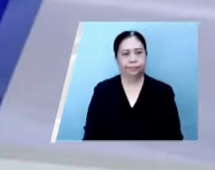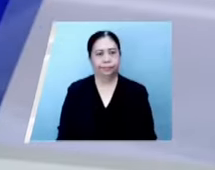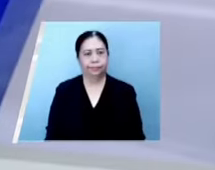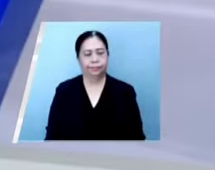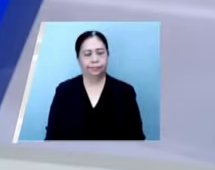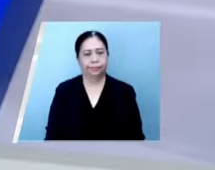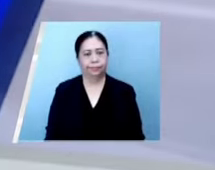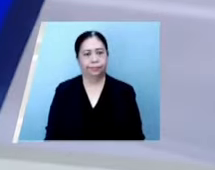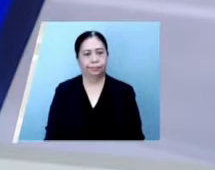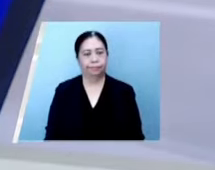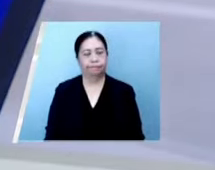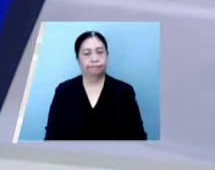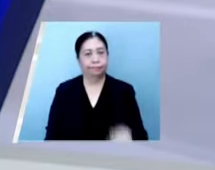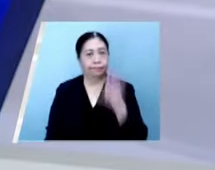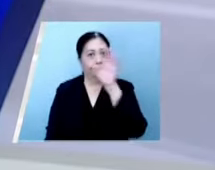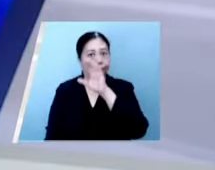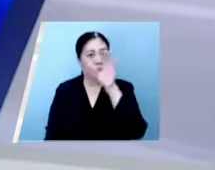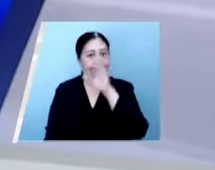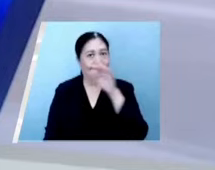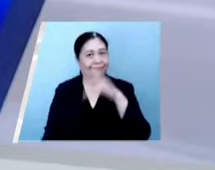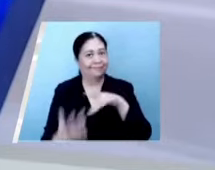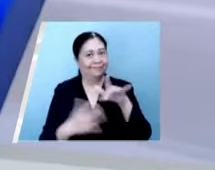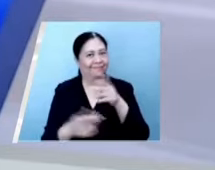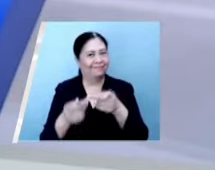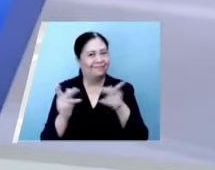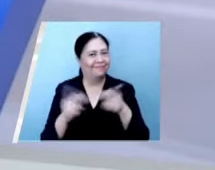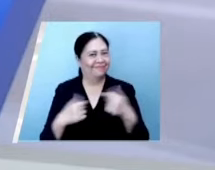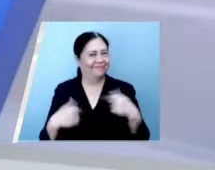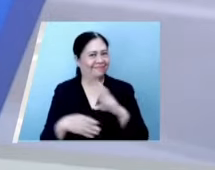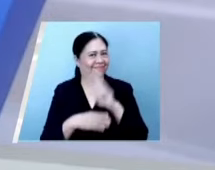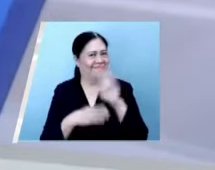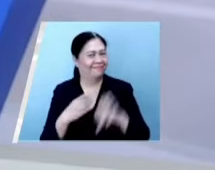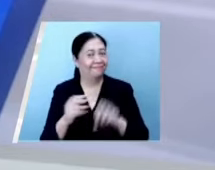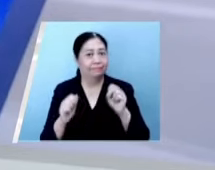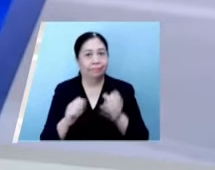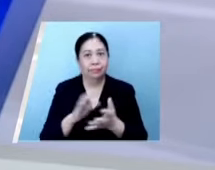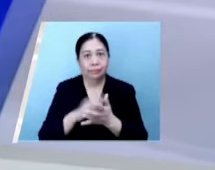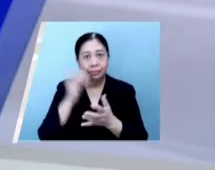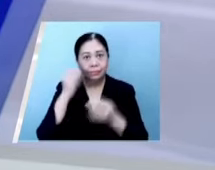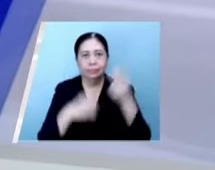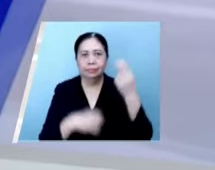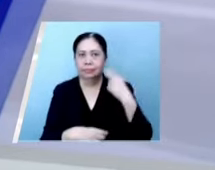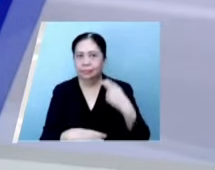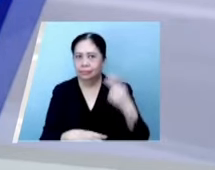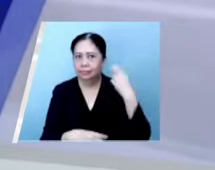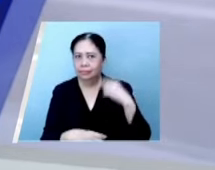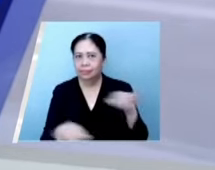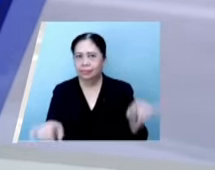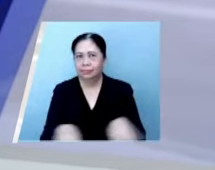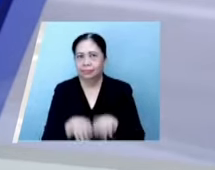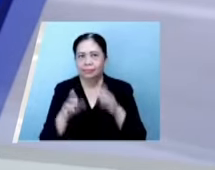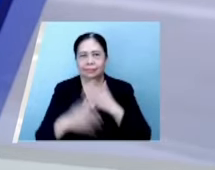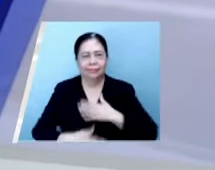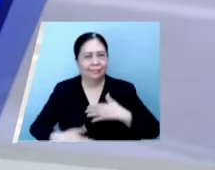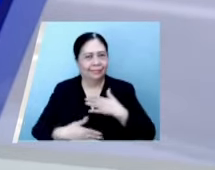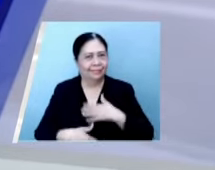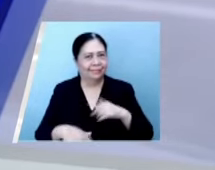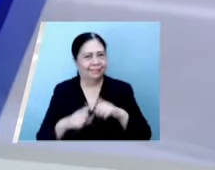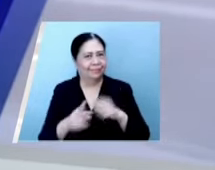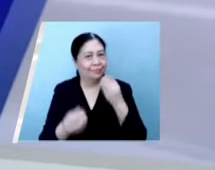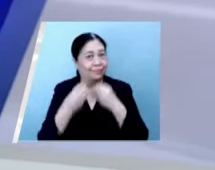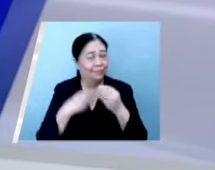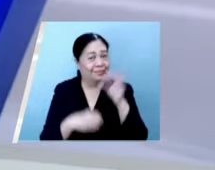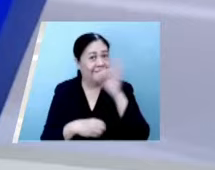Sa mga naghahanap ng mapapasyalan ngayong weekend, pwedeng matuto ng kasaysayan kasabay ng pag-enjoy ng ilang pagkaing Pinoy